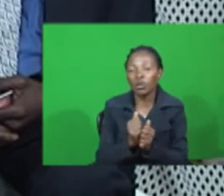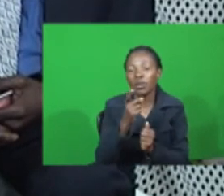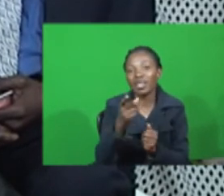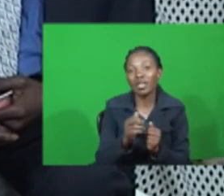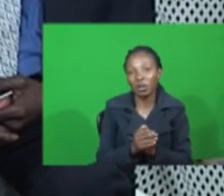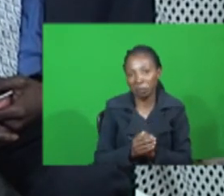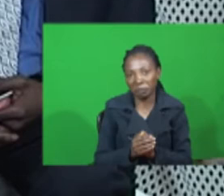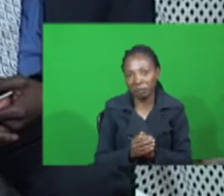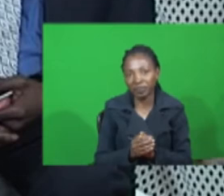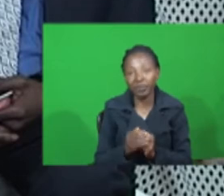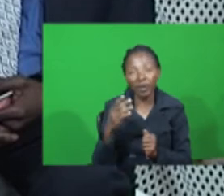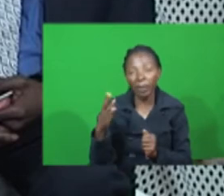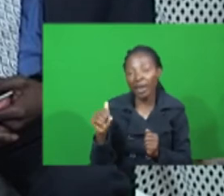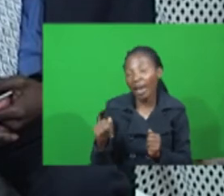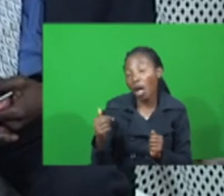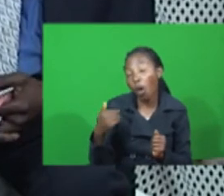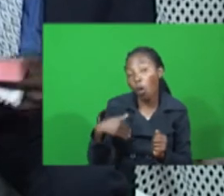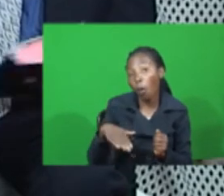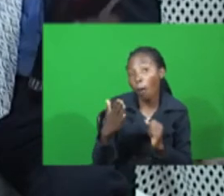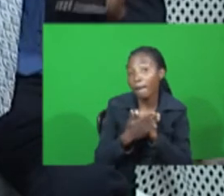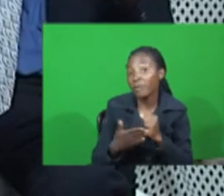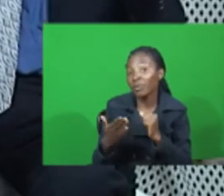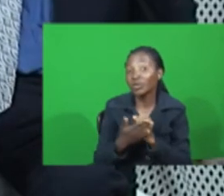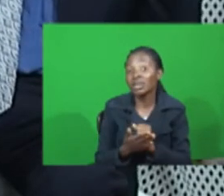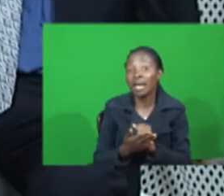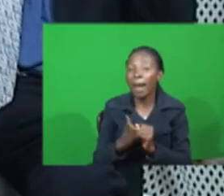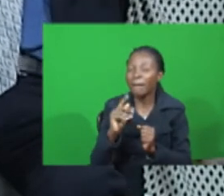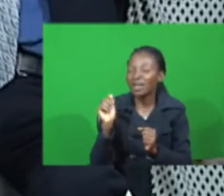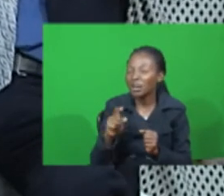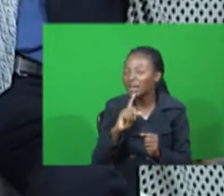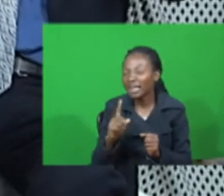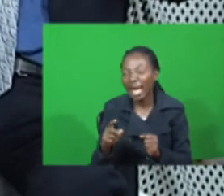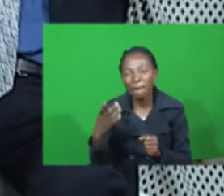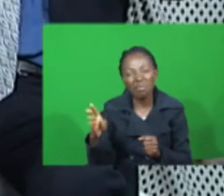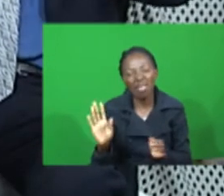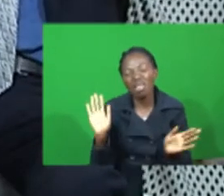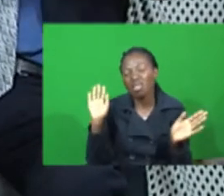wako uyawo. Chimboenda hako. Iri nzira yekutoti ngazviende.